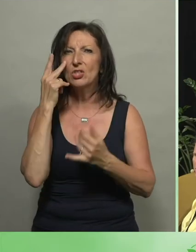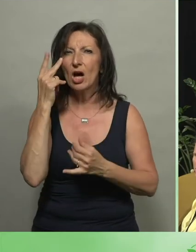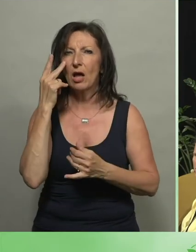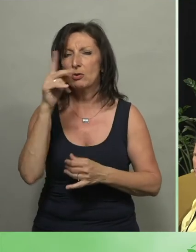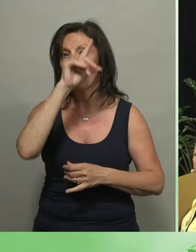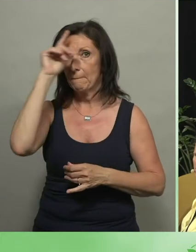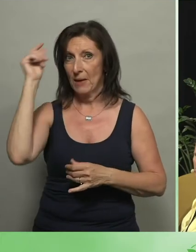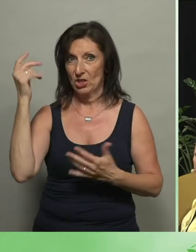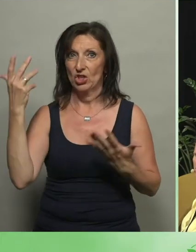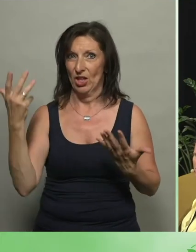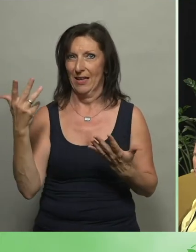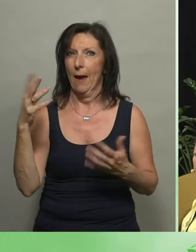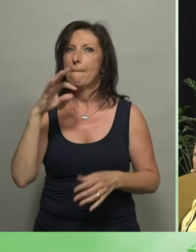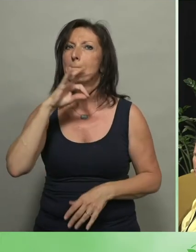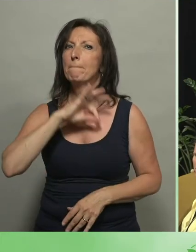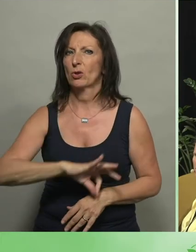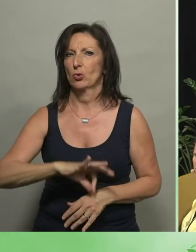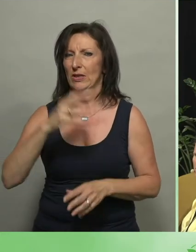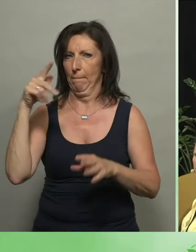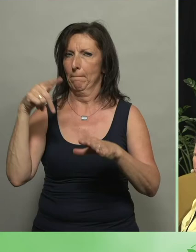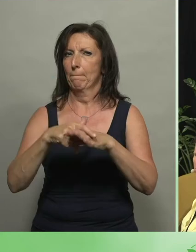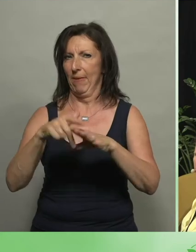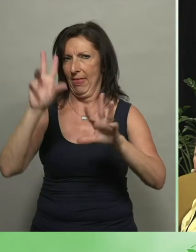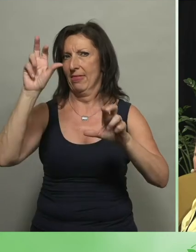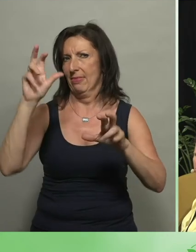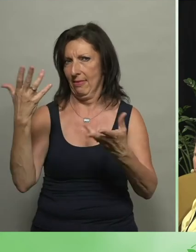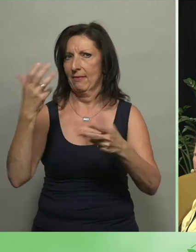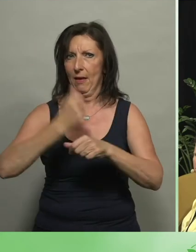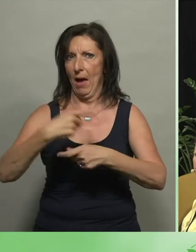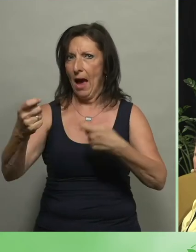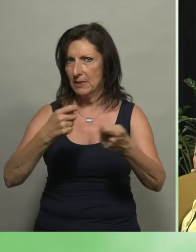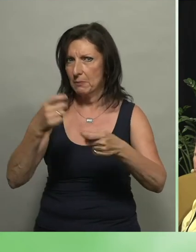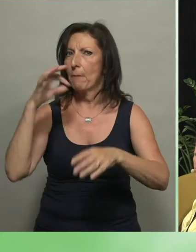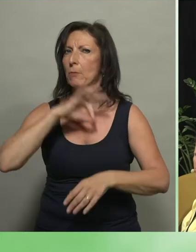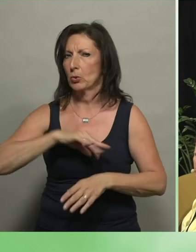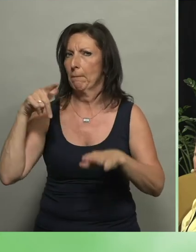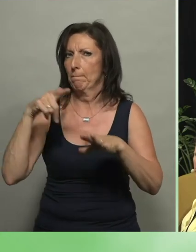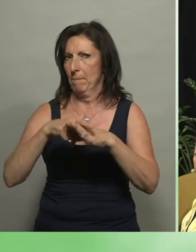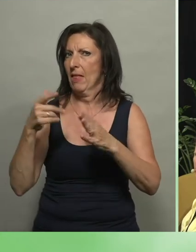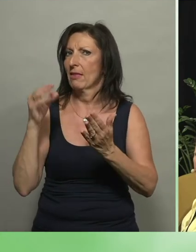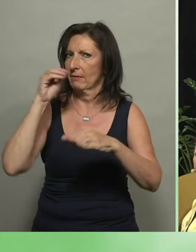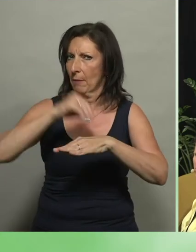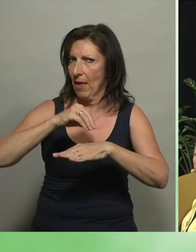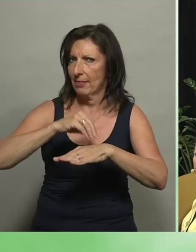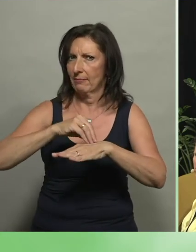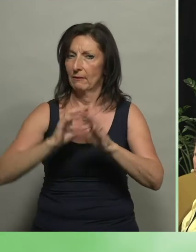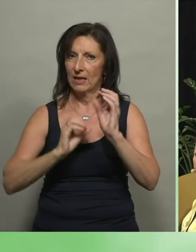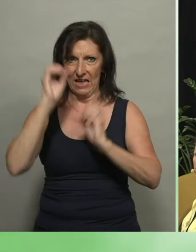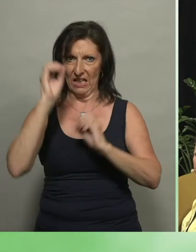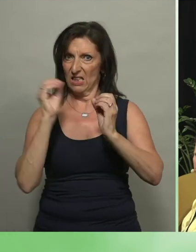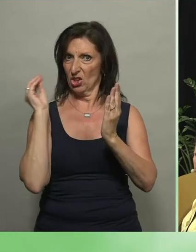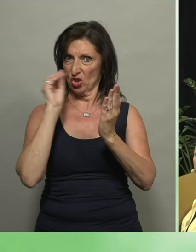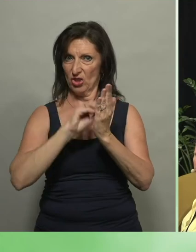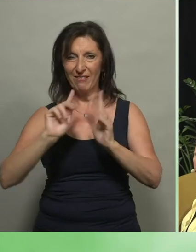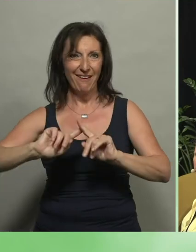Menschen, die als begünstigt Behinderte am Arbeitsmarkt in Österreich tätig sind. Das sind die, die wir statistisch auch erfassen. Die anderen sind gar nicht so